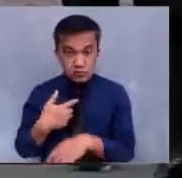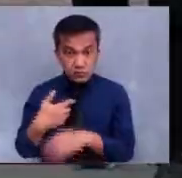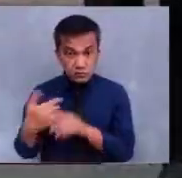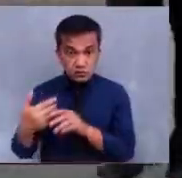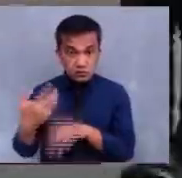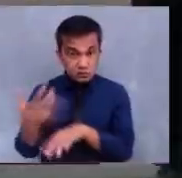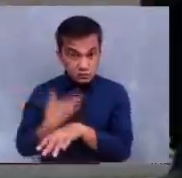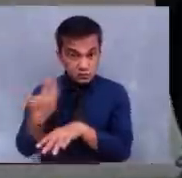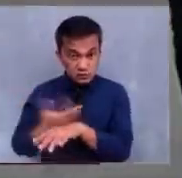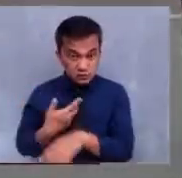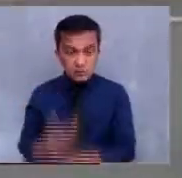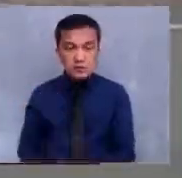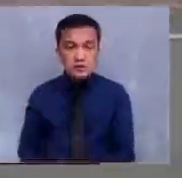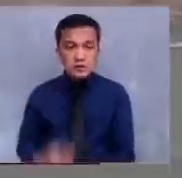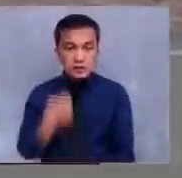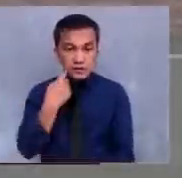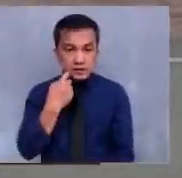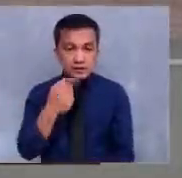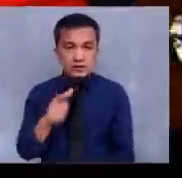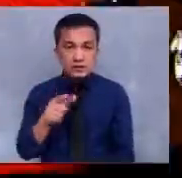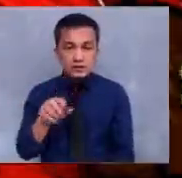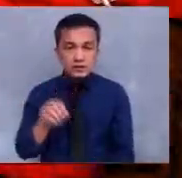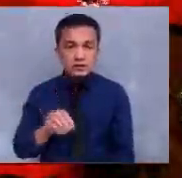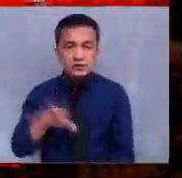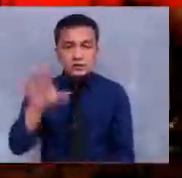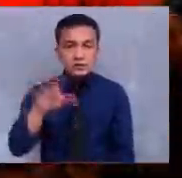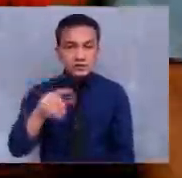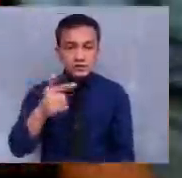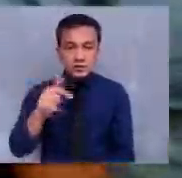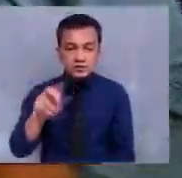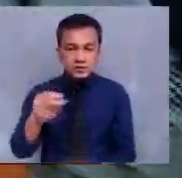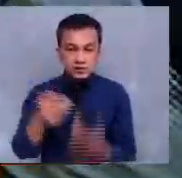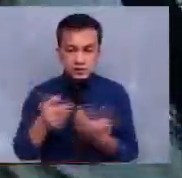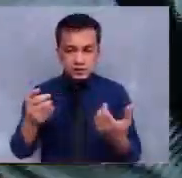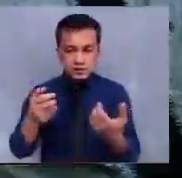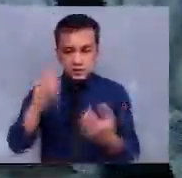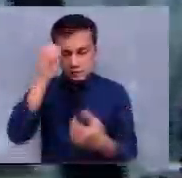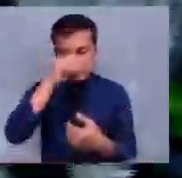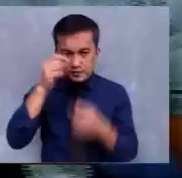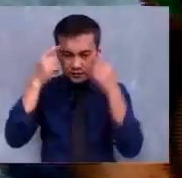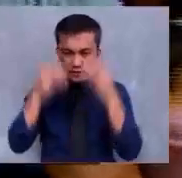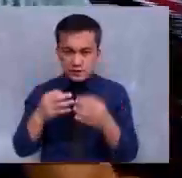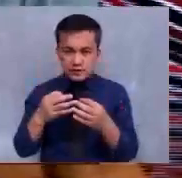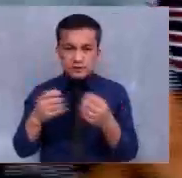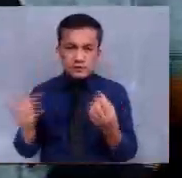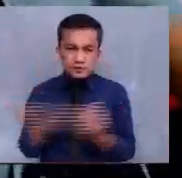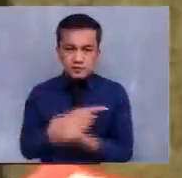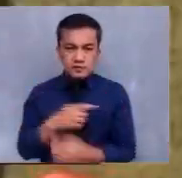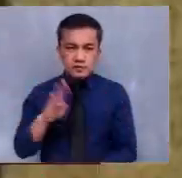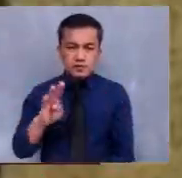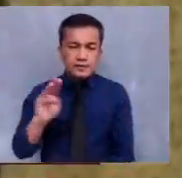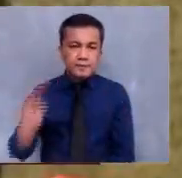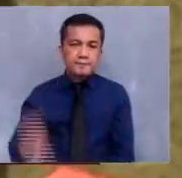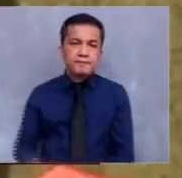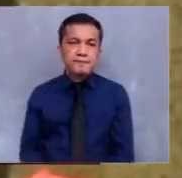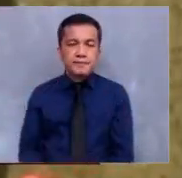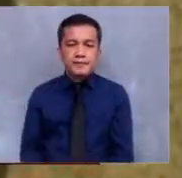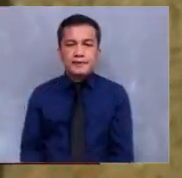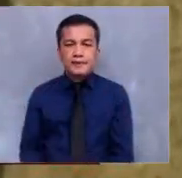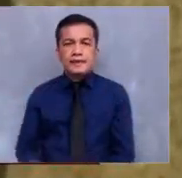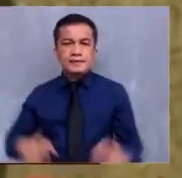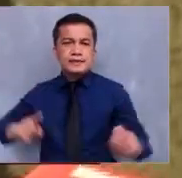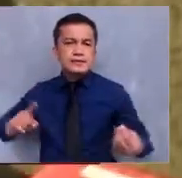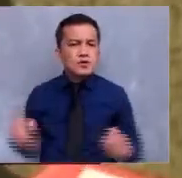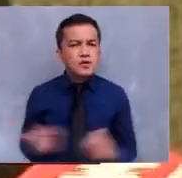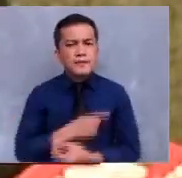isinapubliko na ni Guanzon ang kanyang separate opinion na nanindigang sa desisyon niyang i-disqualify si Bongbong. Disqualipikado sa